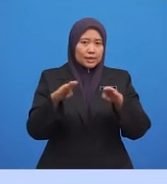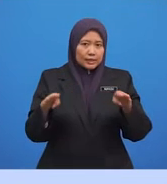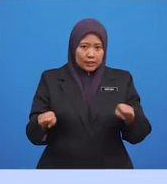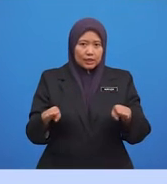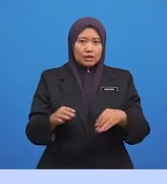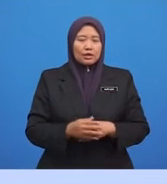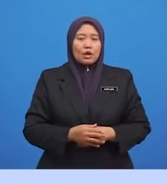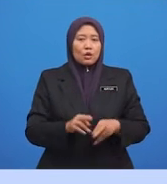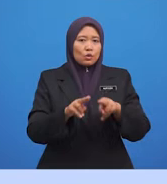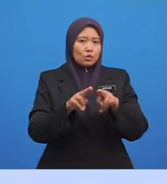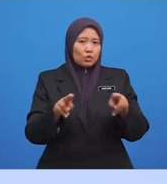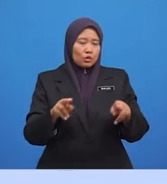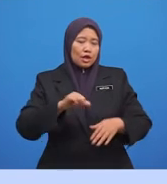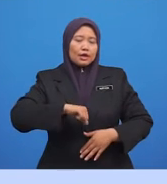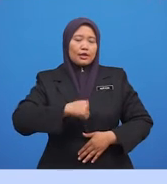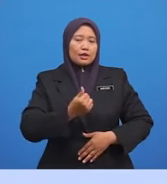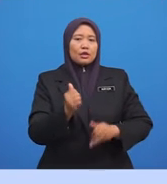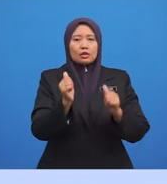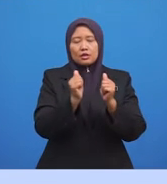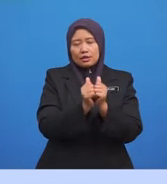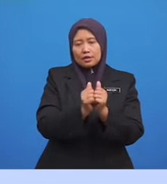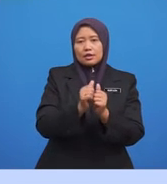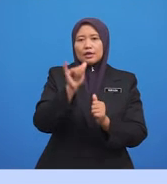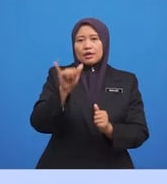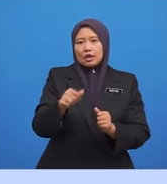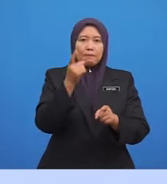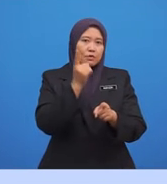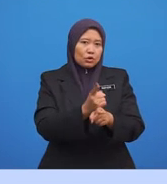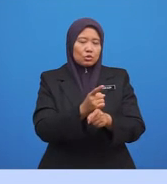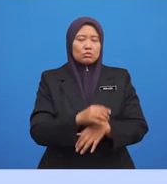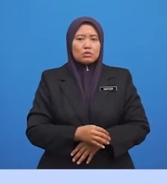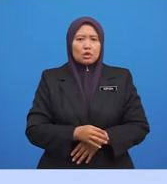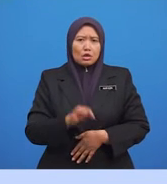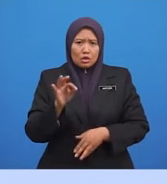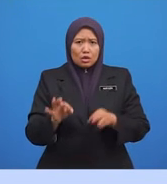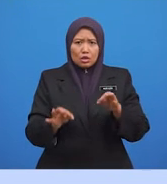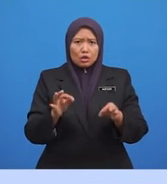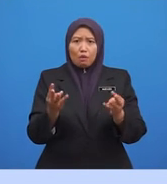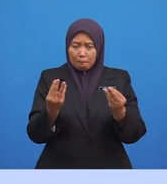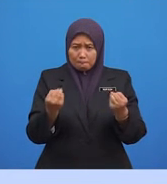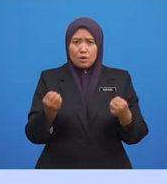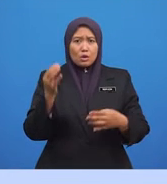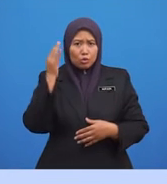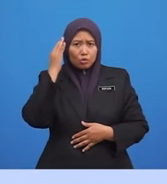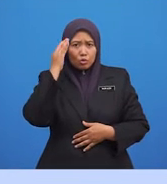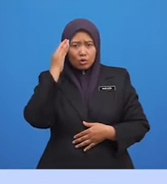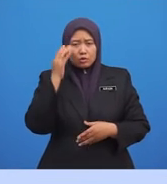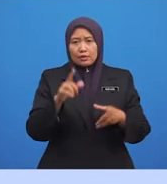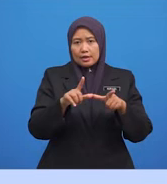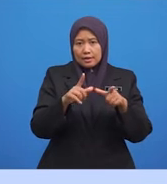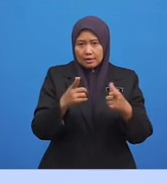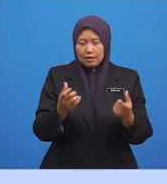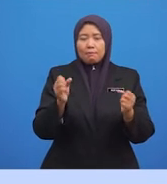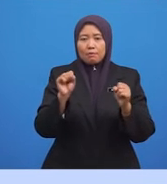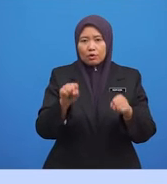anggaran dengan ukuran sebenar. Bagi menguji kefahaman murid-murid, sila lihat paparan